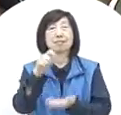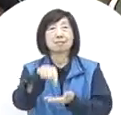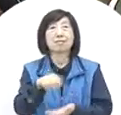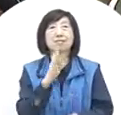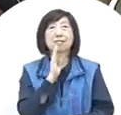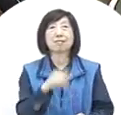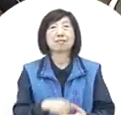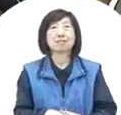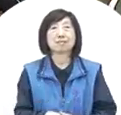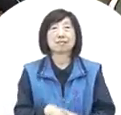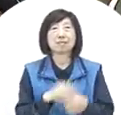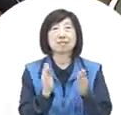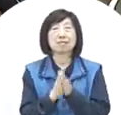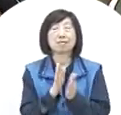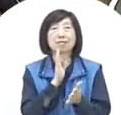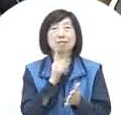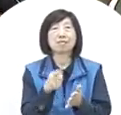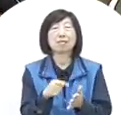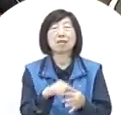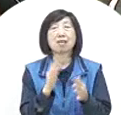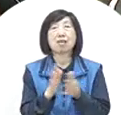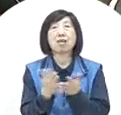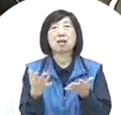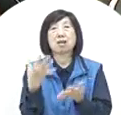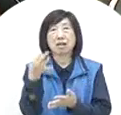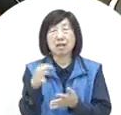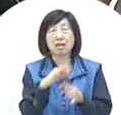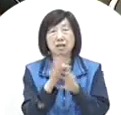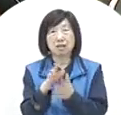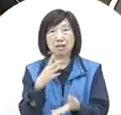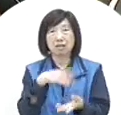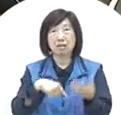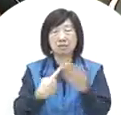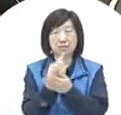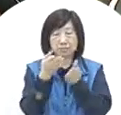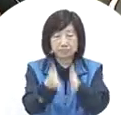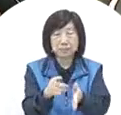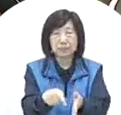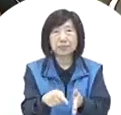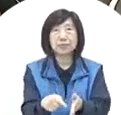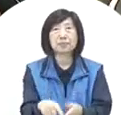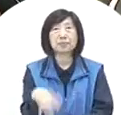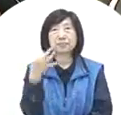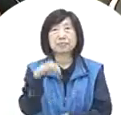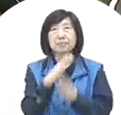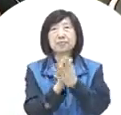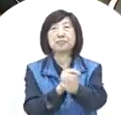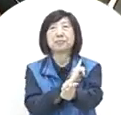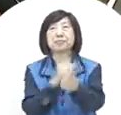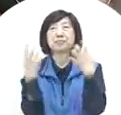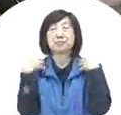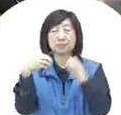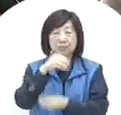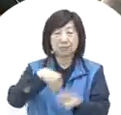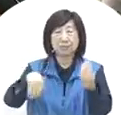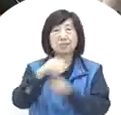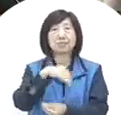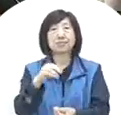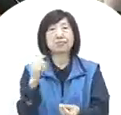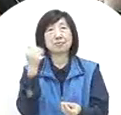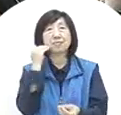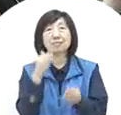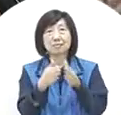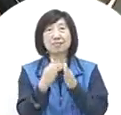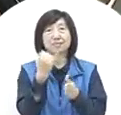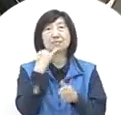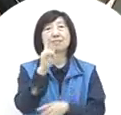责任用在都在用在资本门了，没有用在经费。 市长，我跟你讲，经费都是你们调整的、哎，要不要就是你去一句话而已。我已